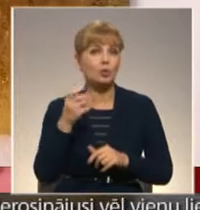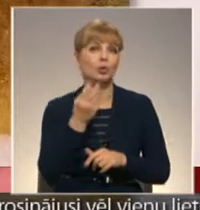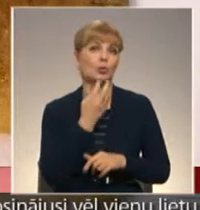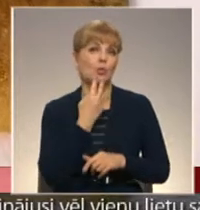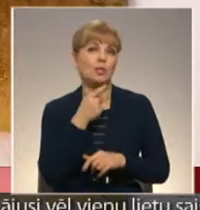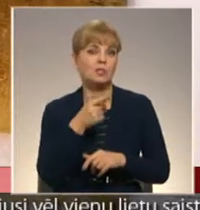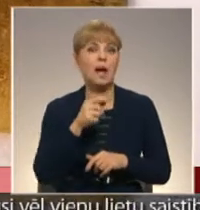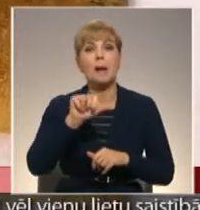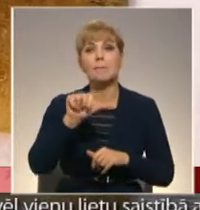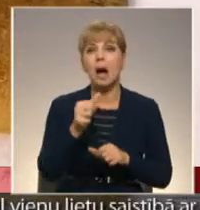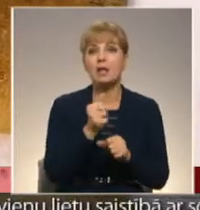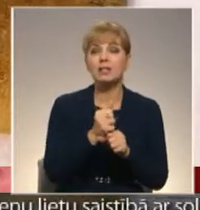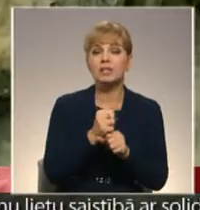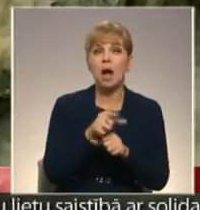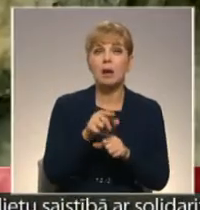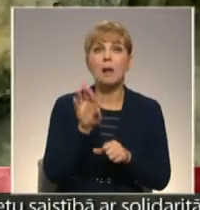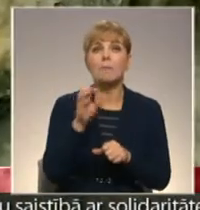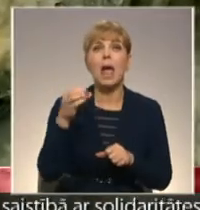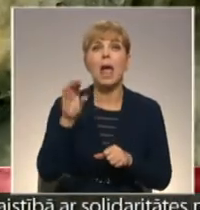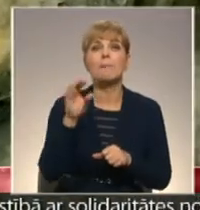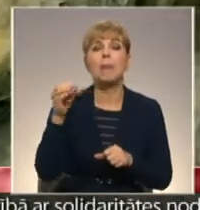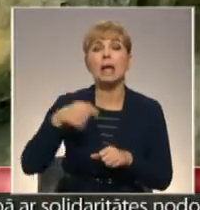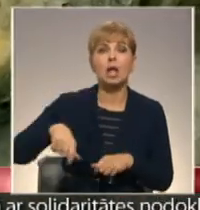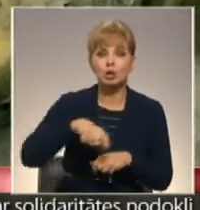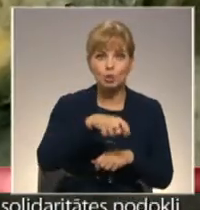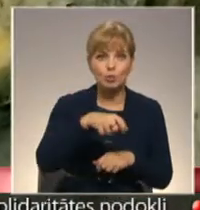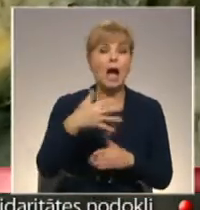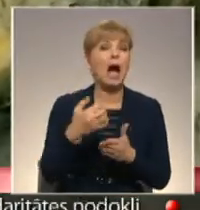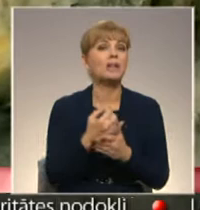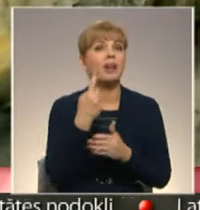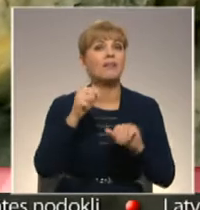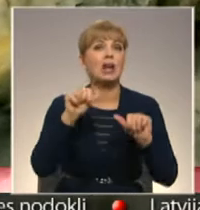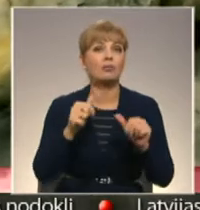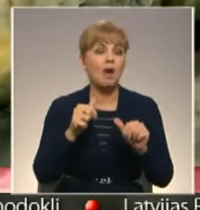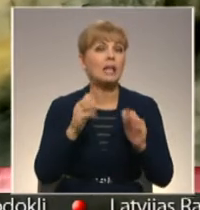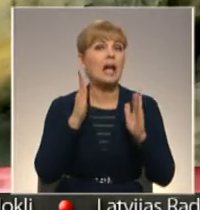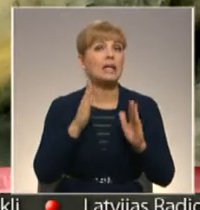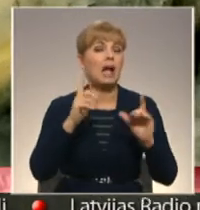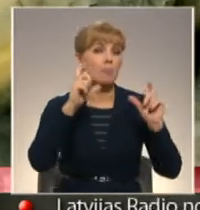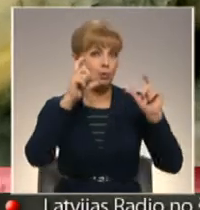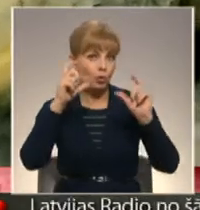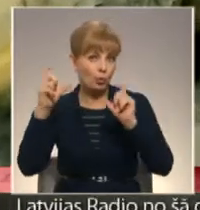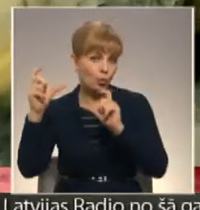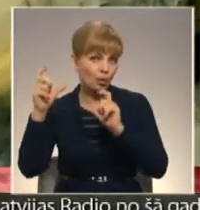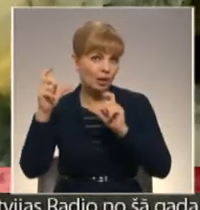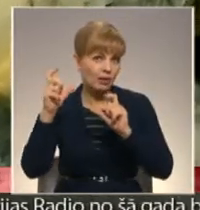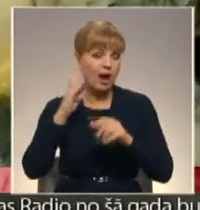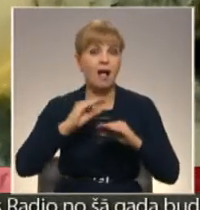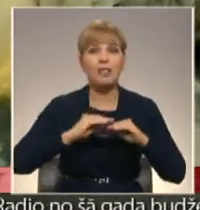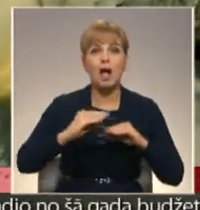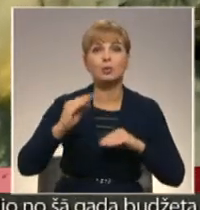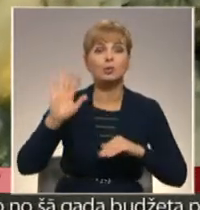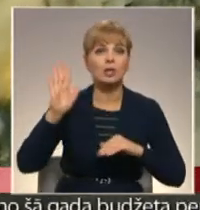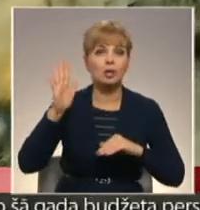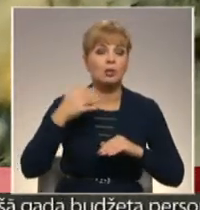mākslas darbu izveidi parūpējusies Mēmels upe, bet viņš atradis vienu veidu, kā iemūžināt ledus kristālu struktūru. Es